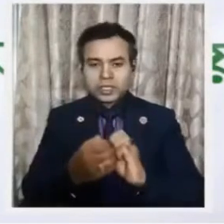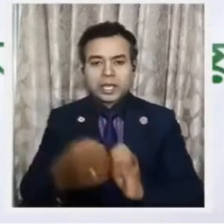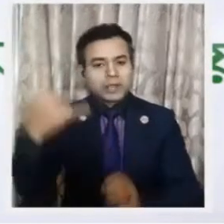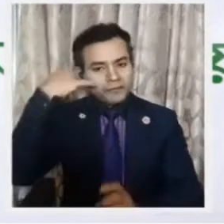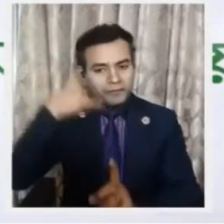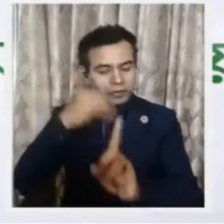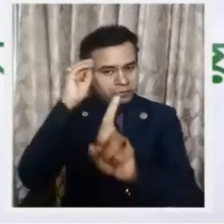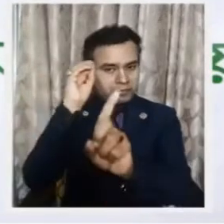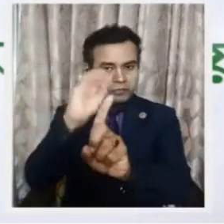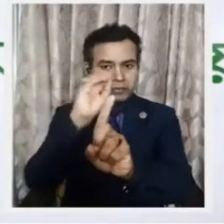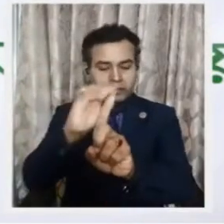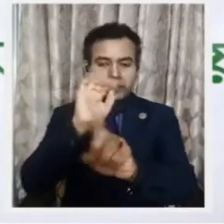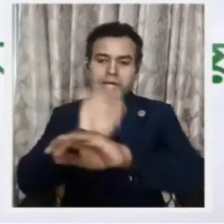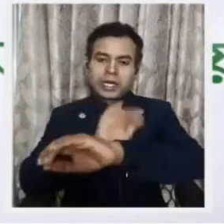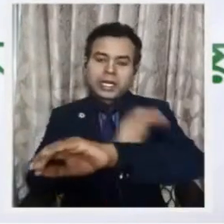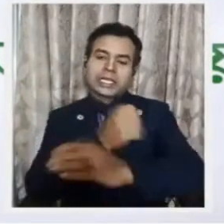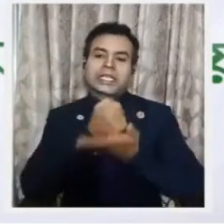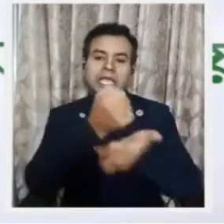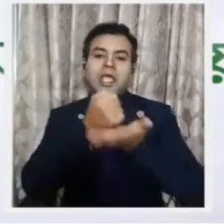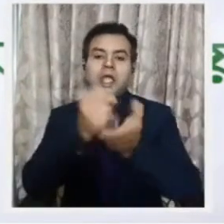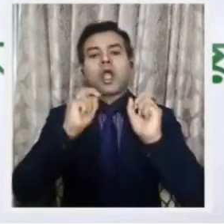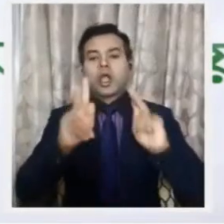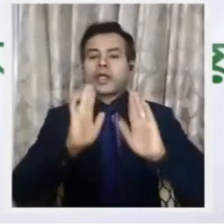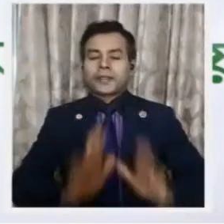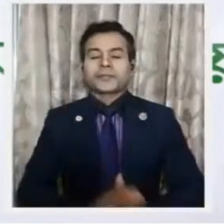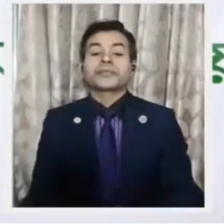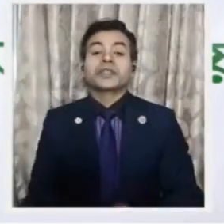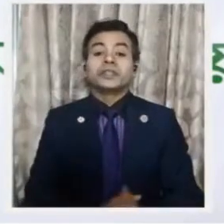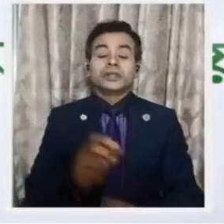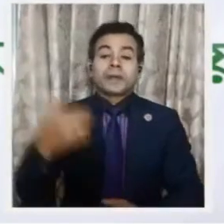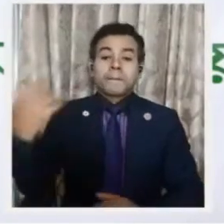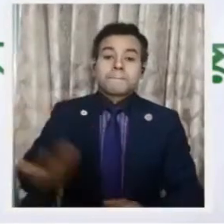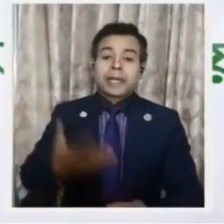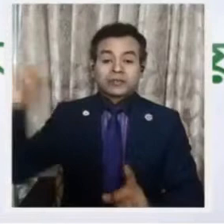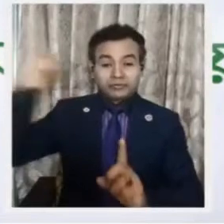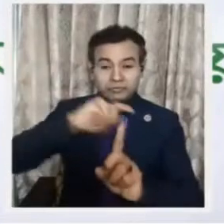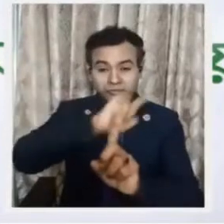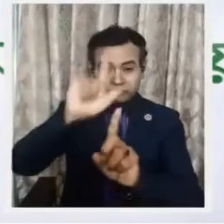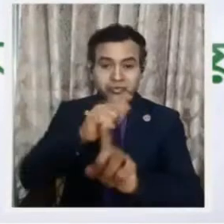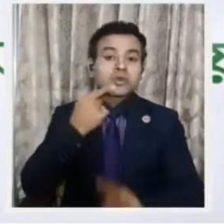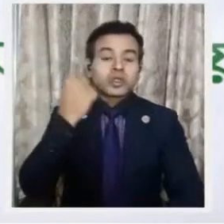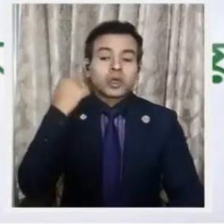হয় তা না, এই ফোন কলের মাধ্যমে যে কোনো ধরনের স্বাস্থ্যসেবা পরামর্শ দেওয়া হয়।